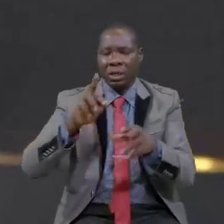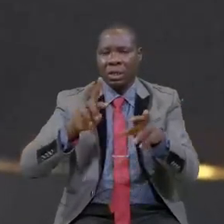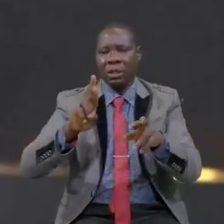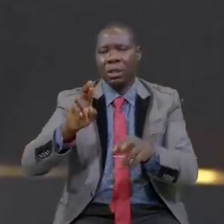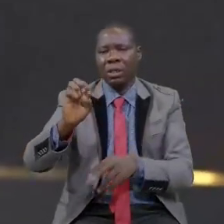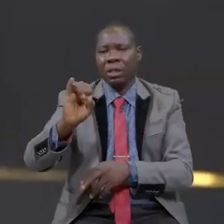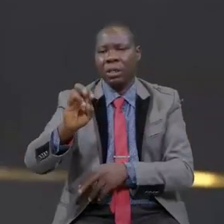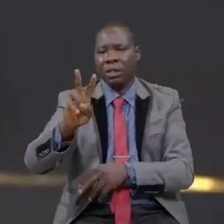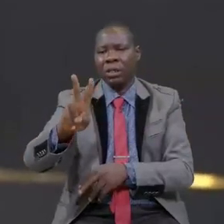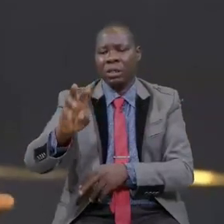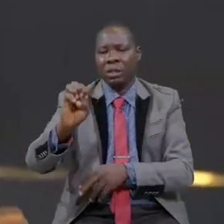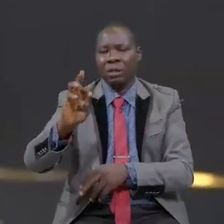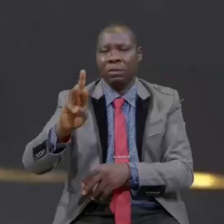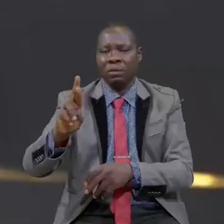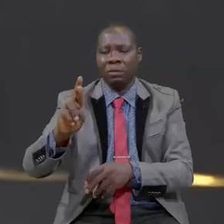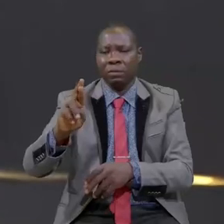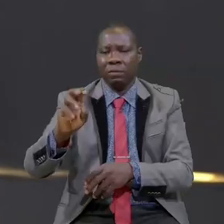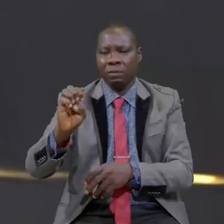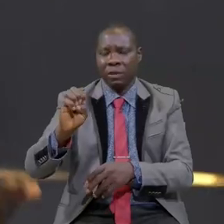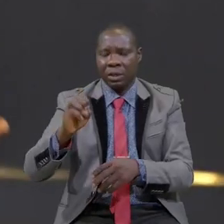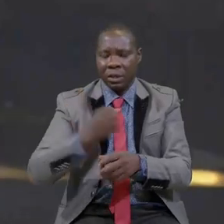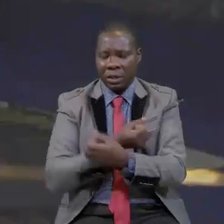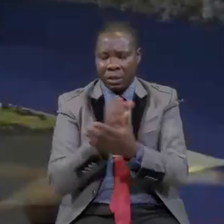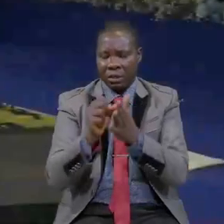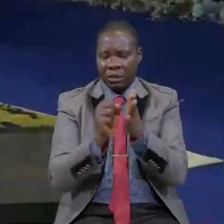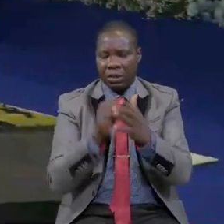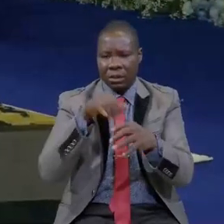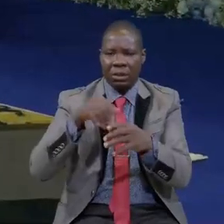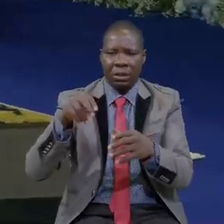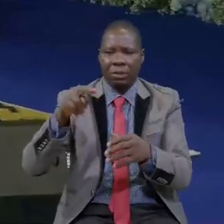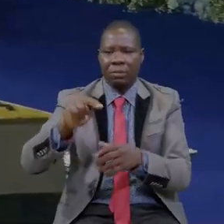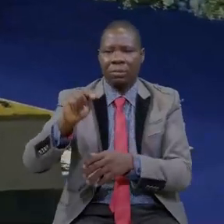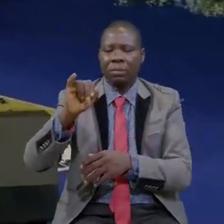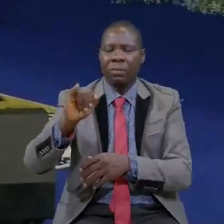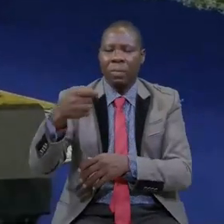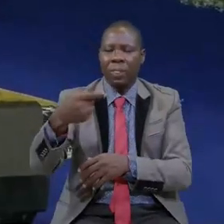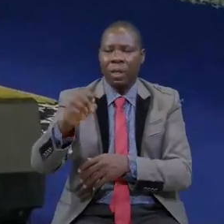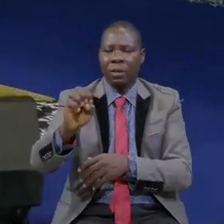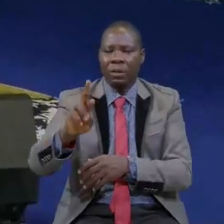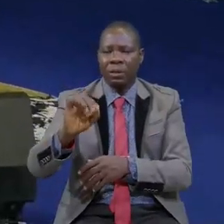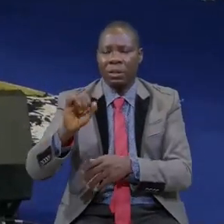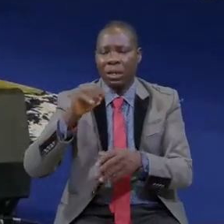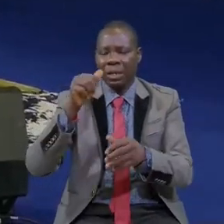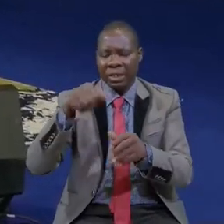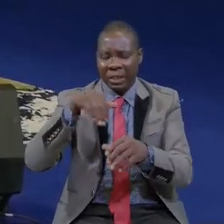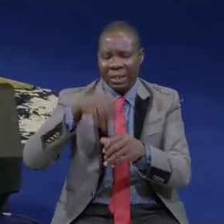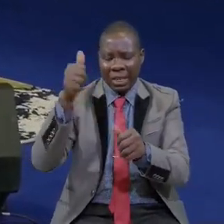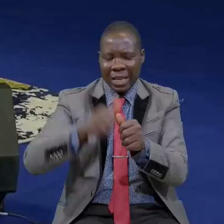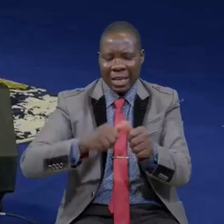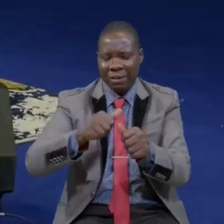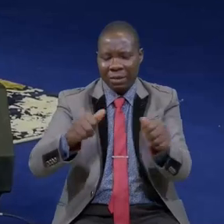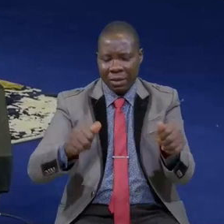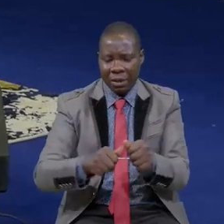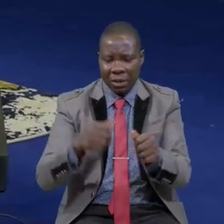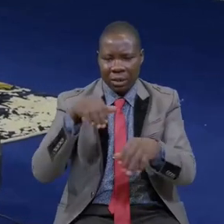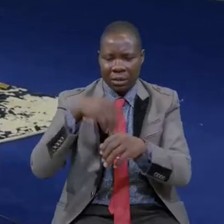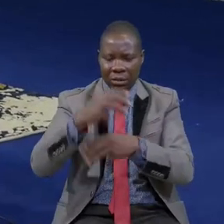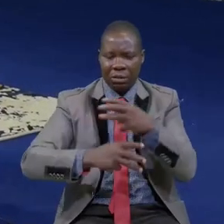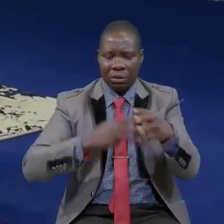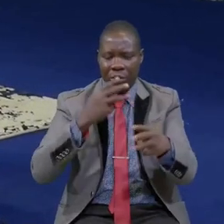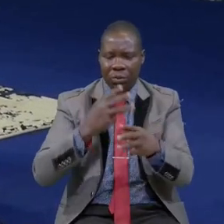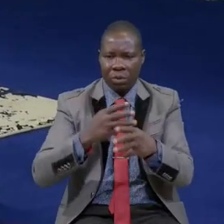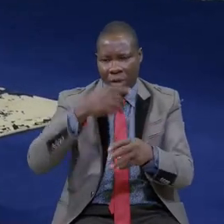Rivers, tous ceux qui sont au Nigeria, tous ceux qui sont partout dans le monde, car Dieu a tant aimé le monde, qu'il a donné son